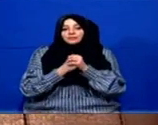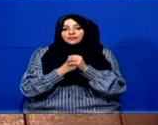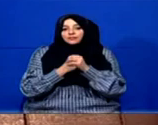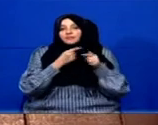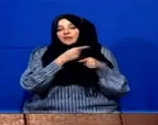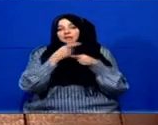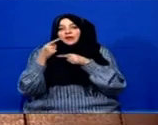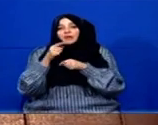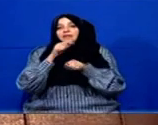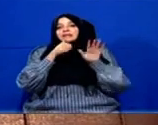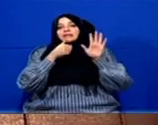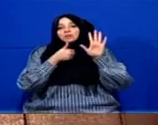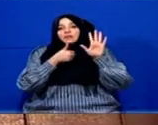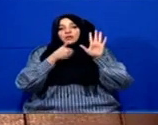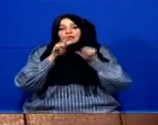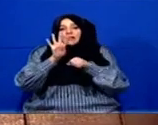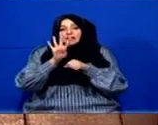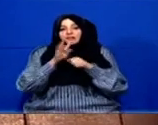يساوي 64